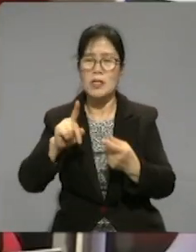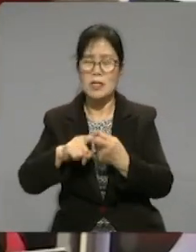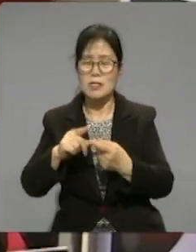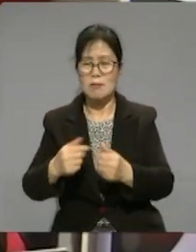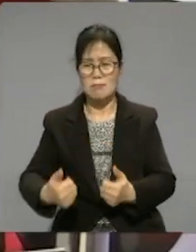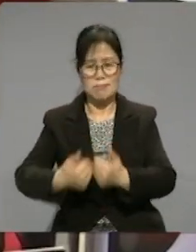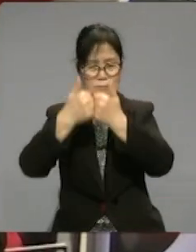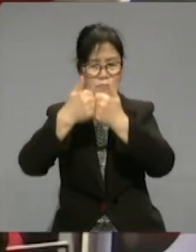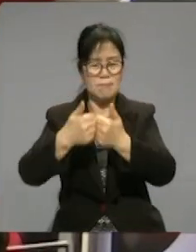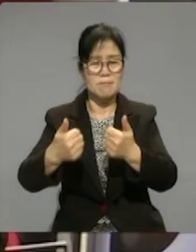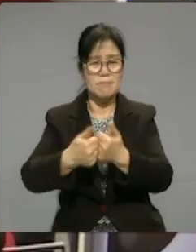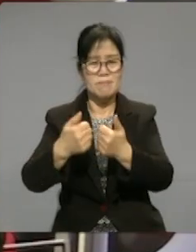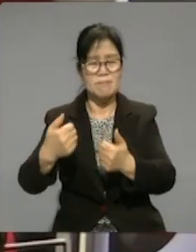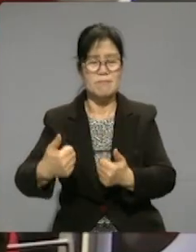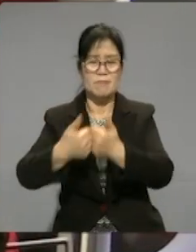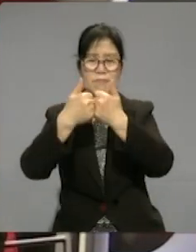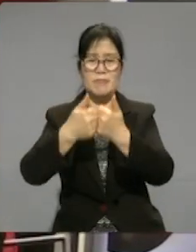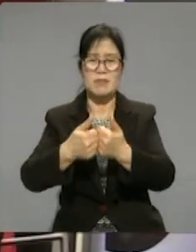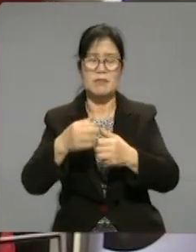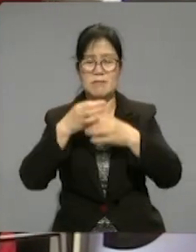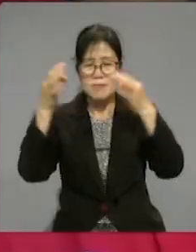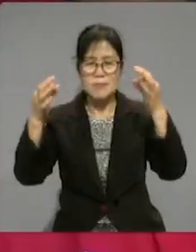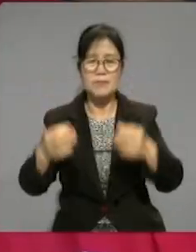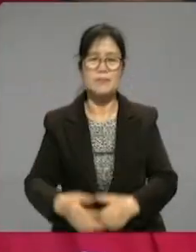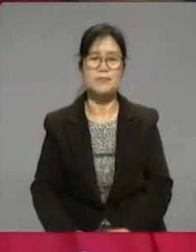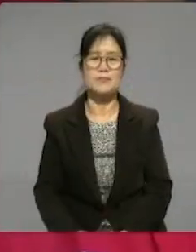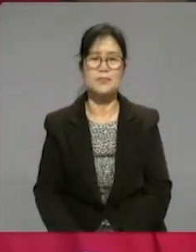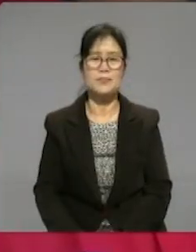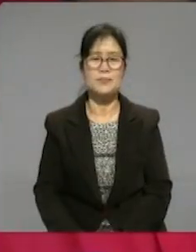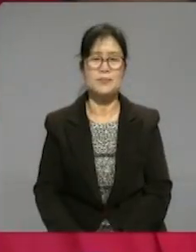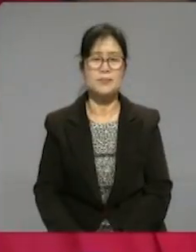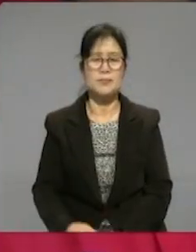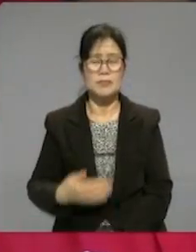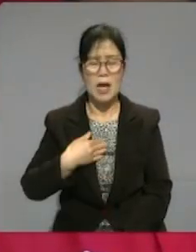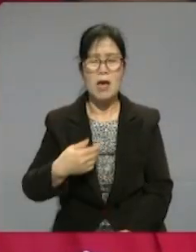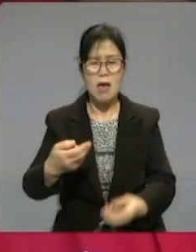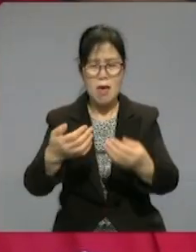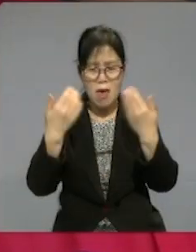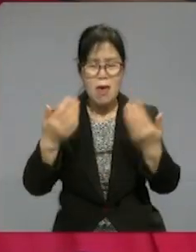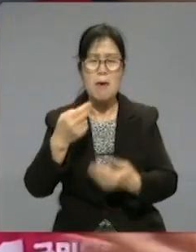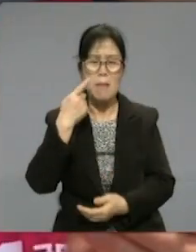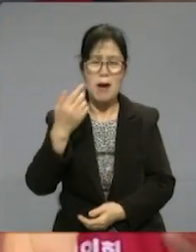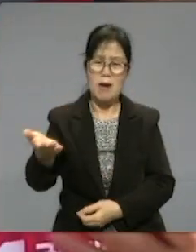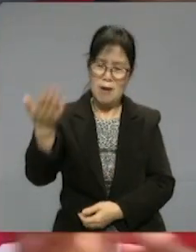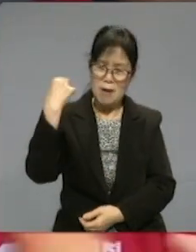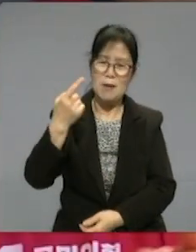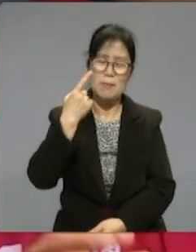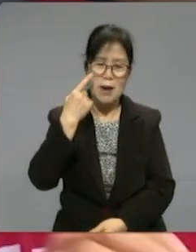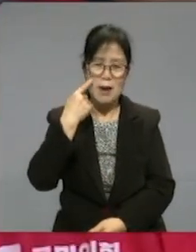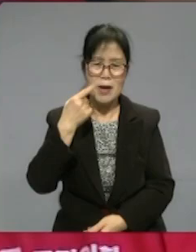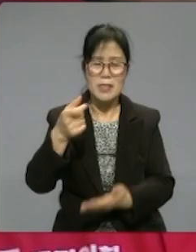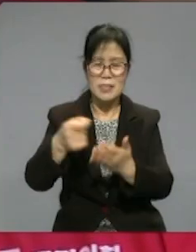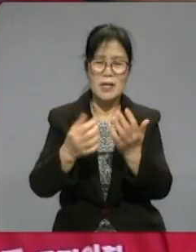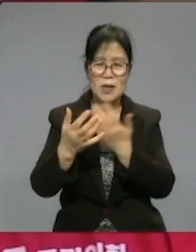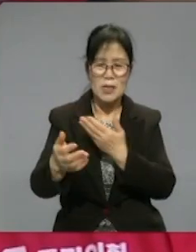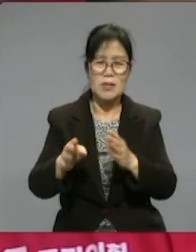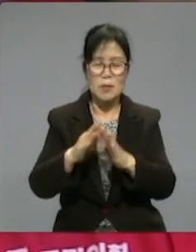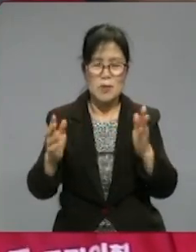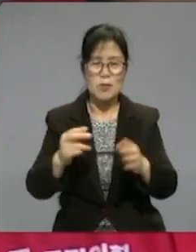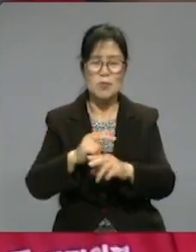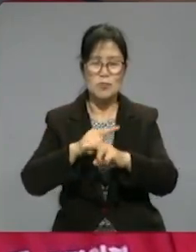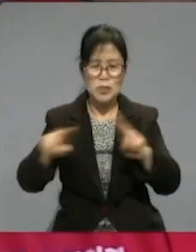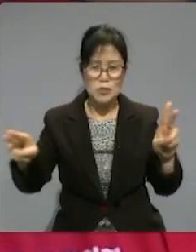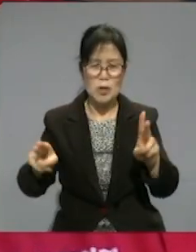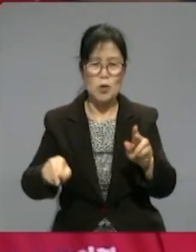정면 승부를 보겠다고 목소리를 높였습니다. 자, 까보라고 하십시오. 덤비라고 하십시오. 기자회견 잡아놓고 취소해버리고